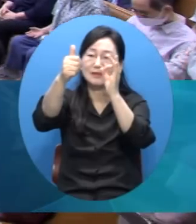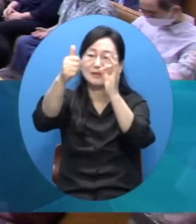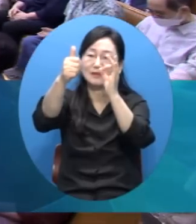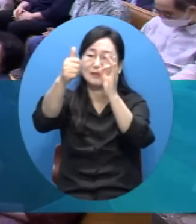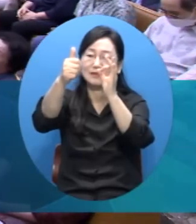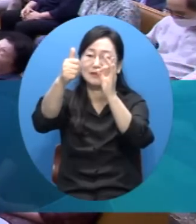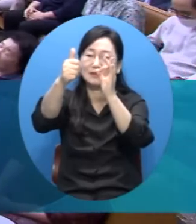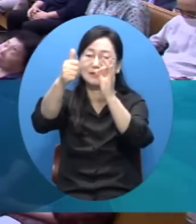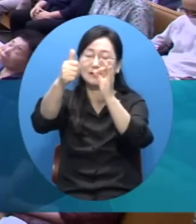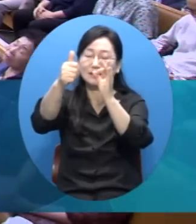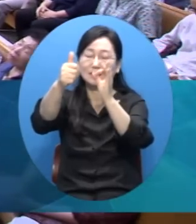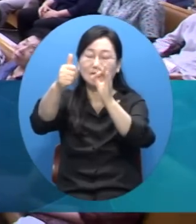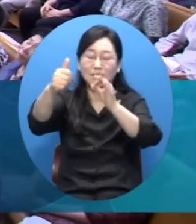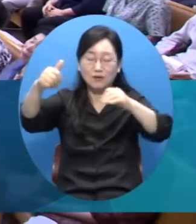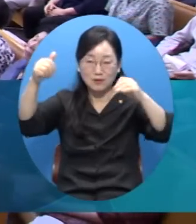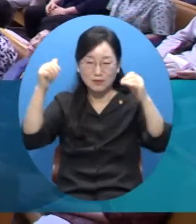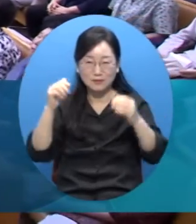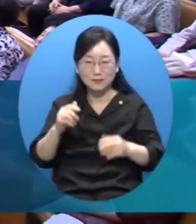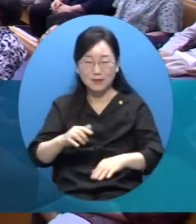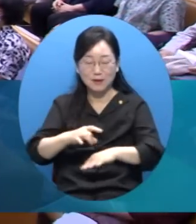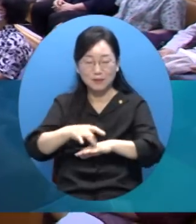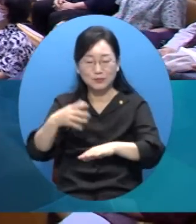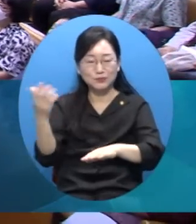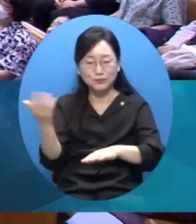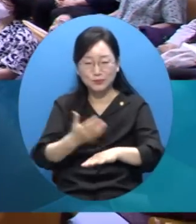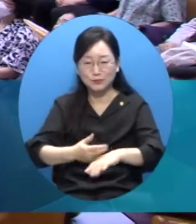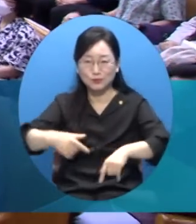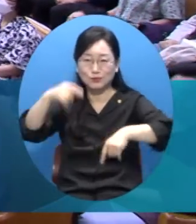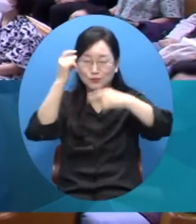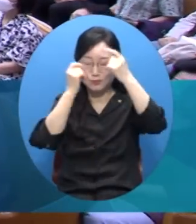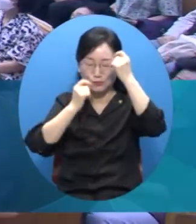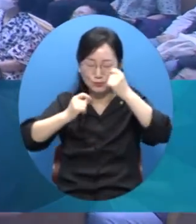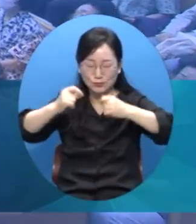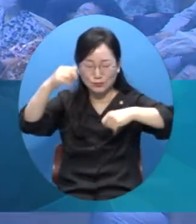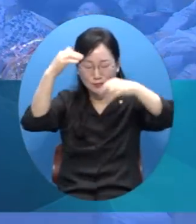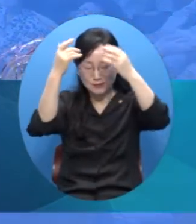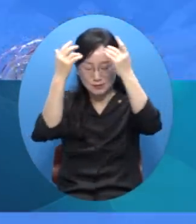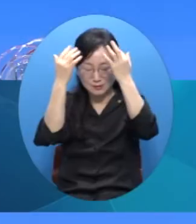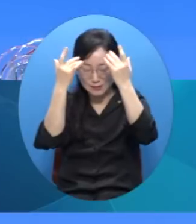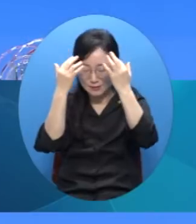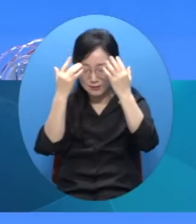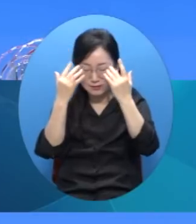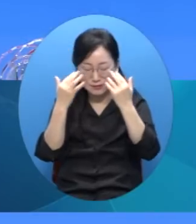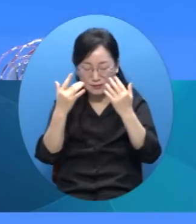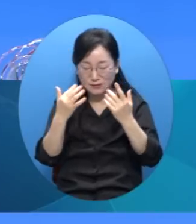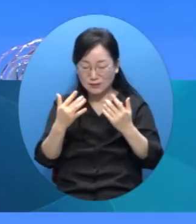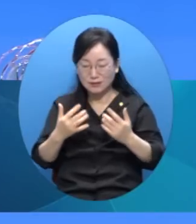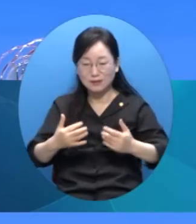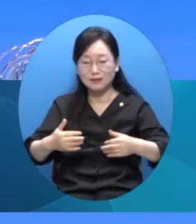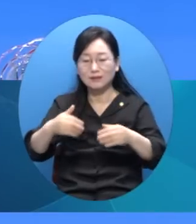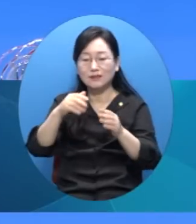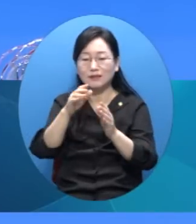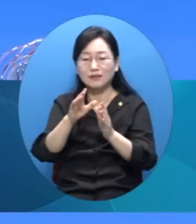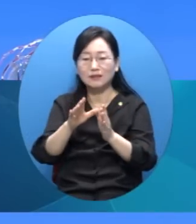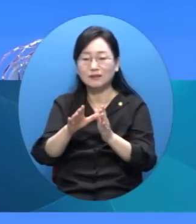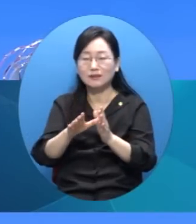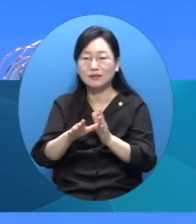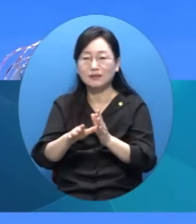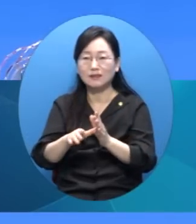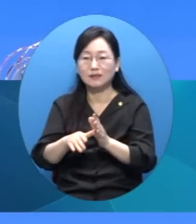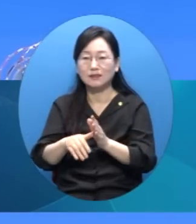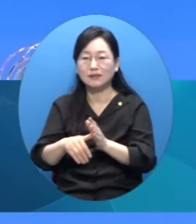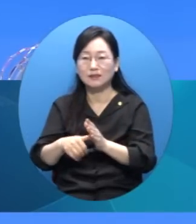바라봅니다. 뼈 아픈 눈물을 흘릴